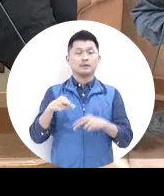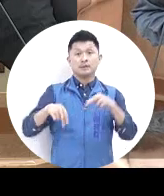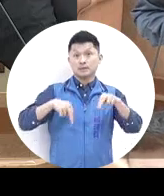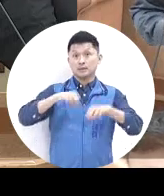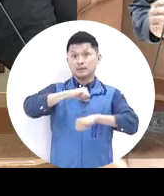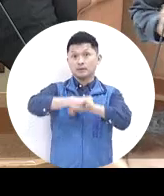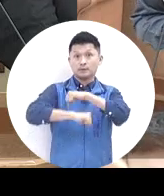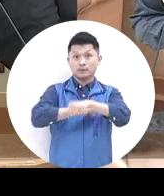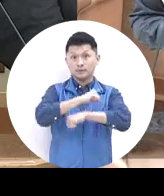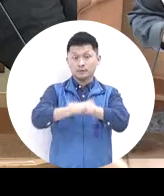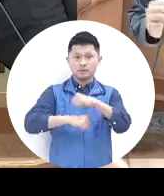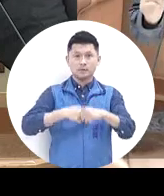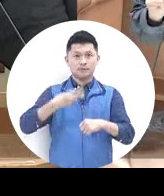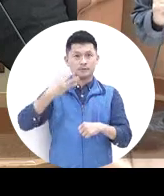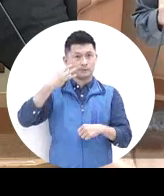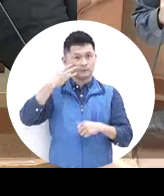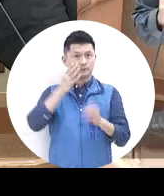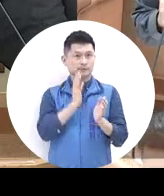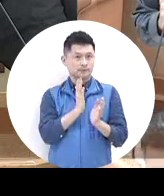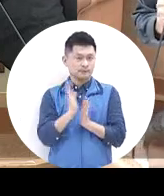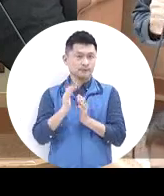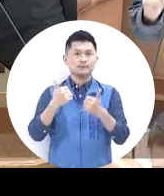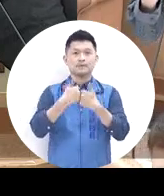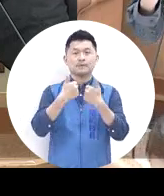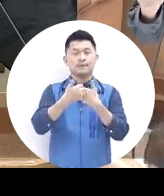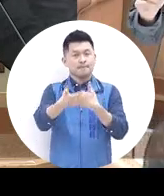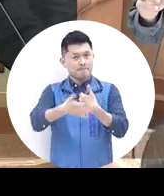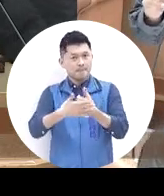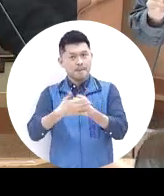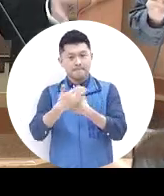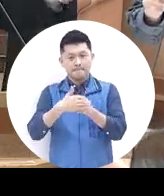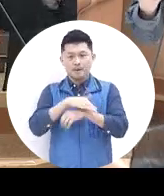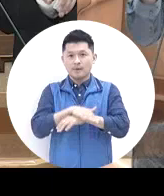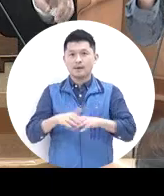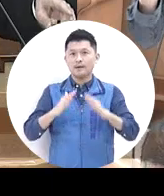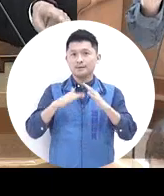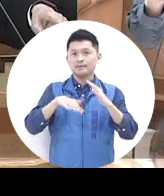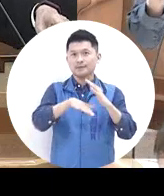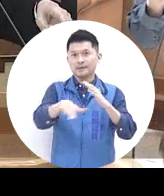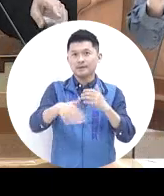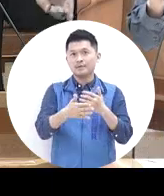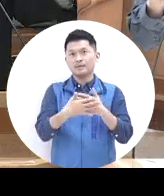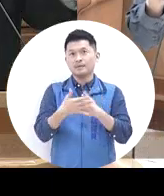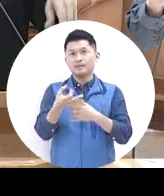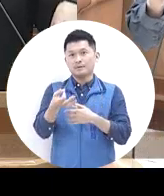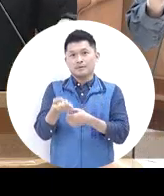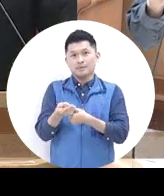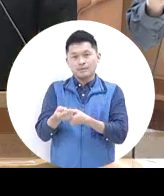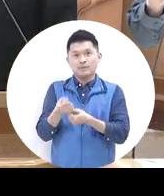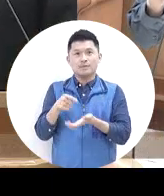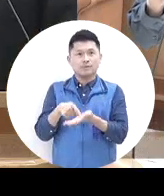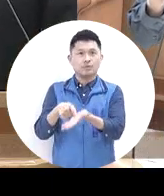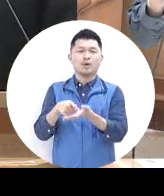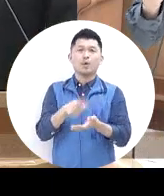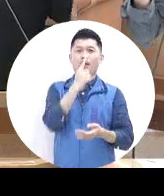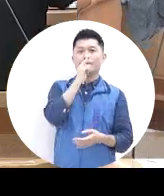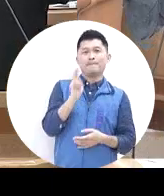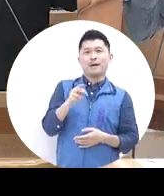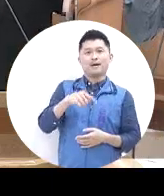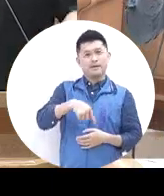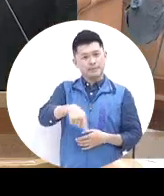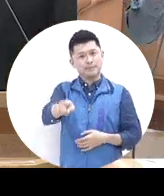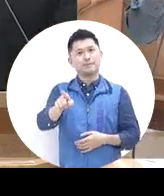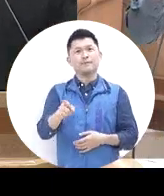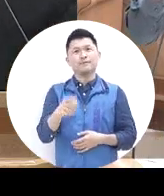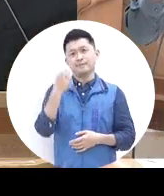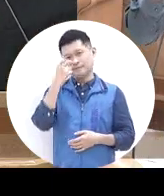这个会议上，感谢你帮我们保安市长哦，来争取这个建设的经费。 我是叫自己看卖啦。 对啊， 我一当